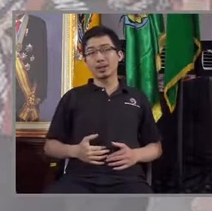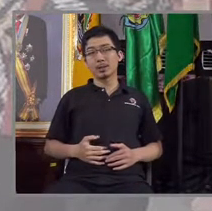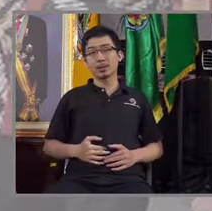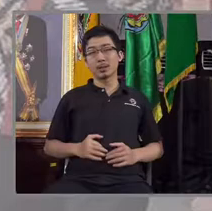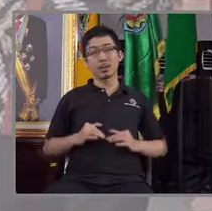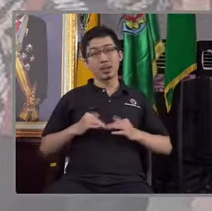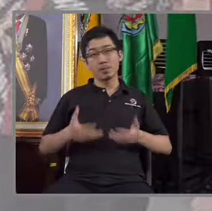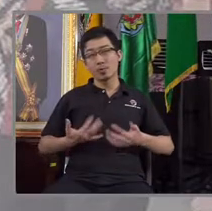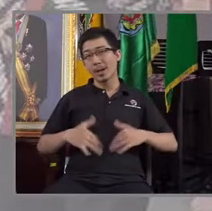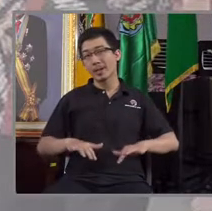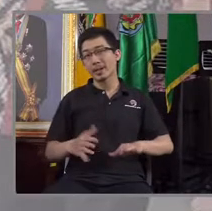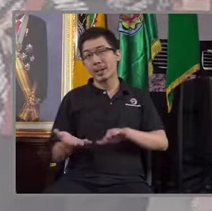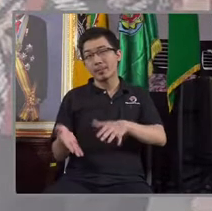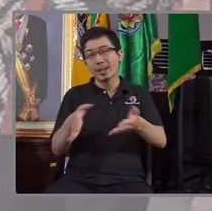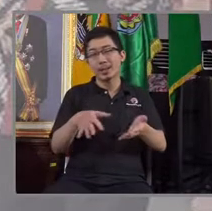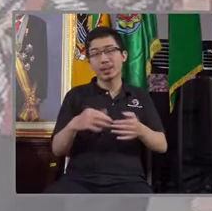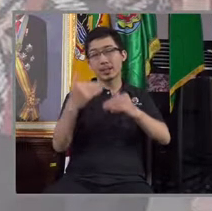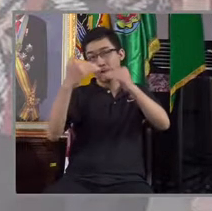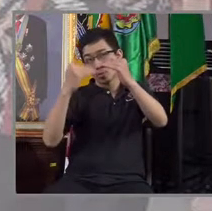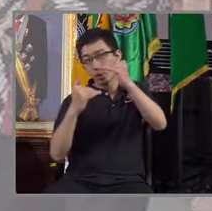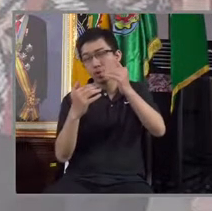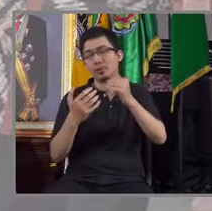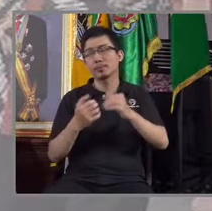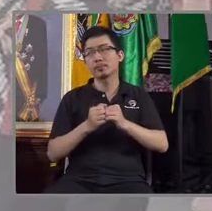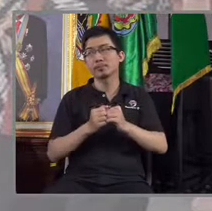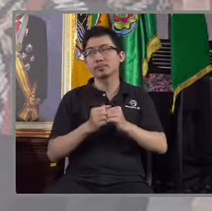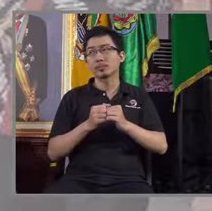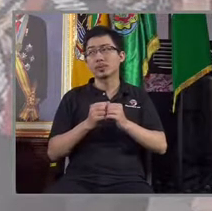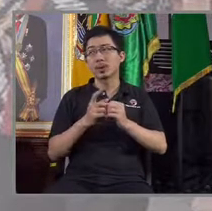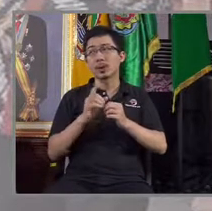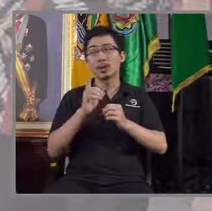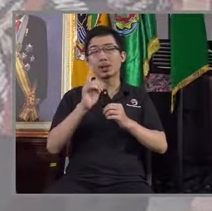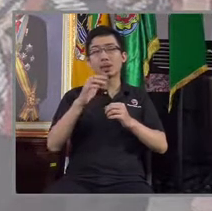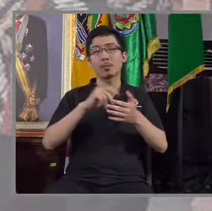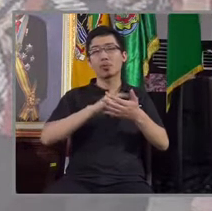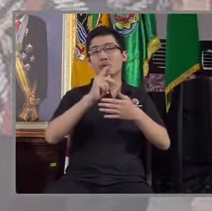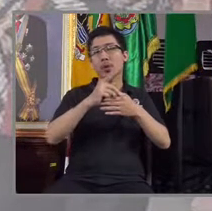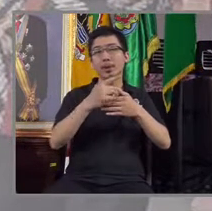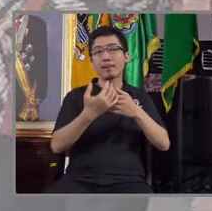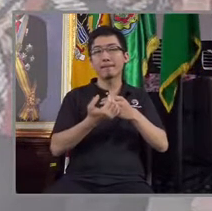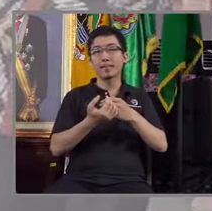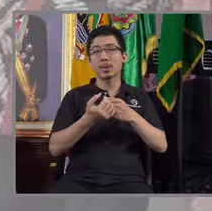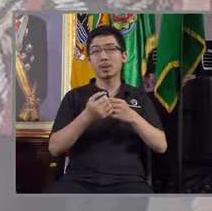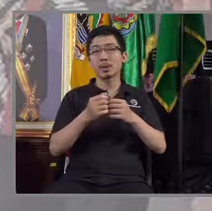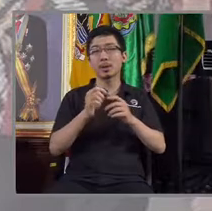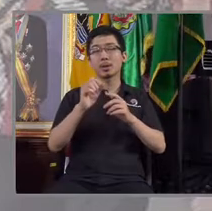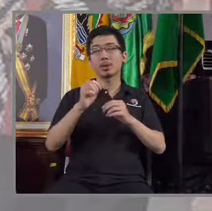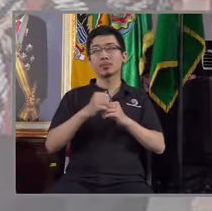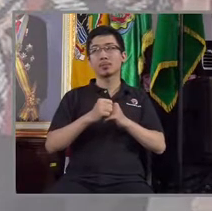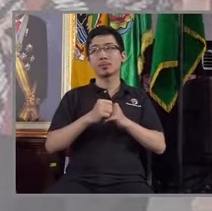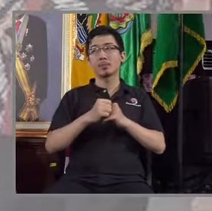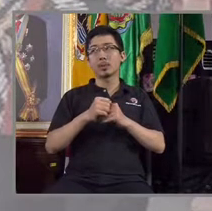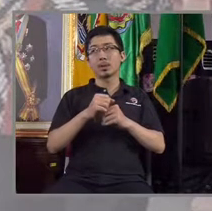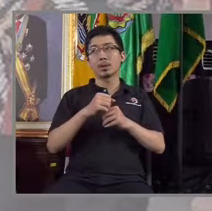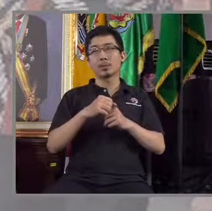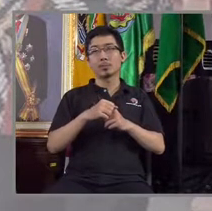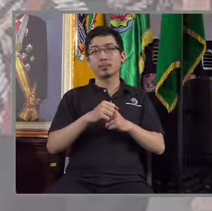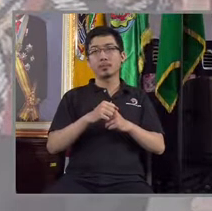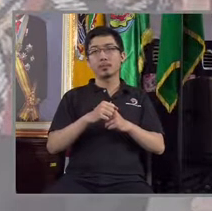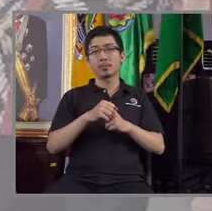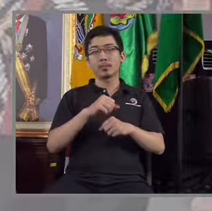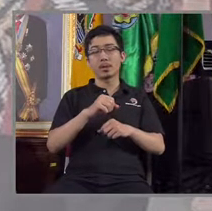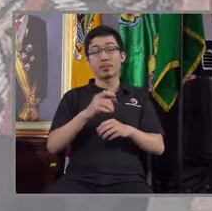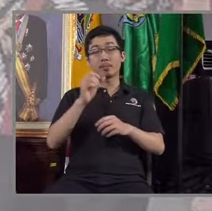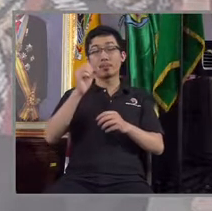dipantau secara intensif oleh petugas puskesmas kecamatan terdekat. Kemudian